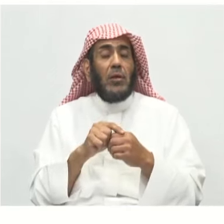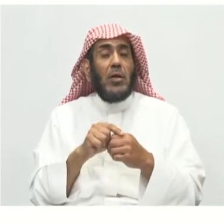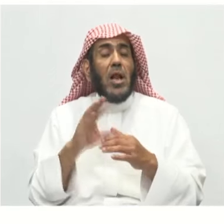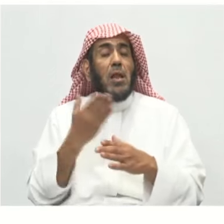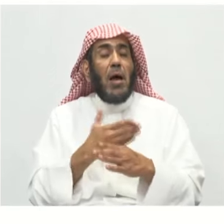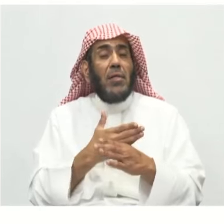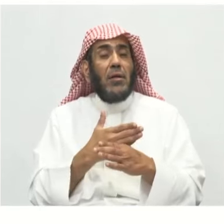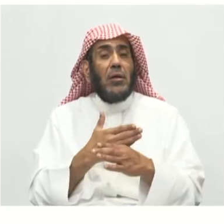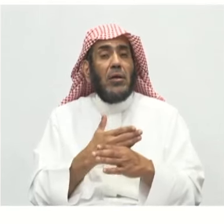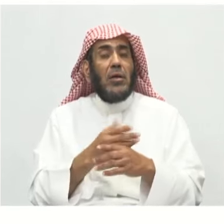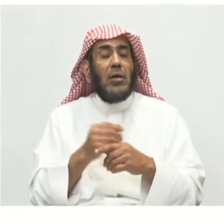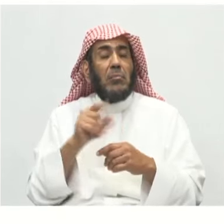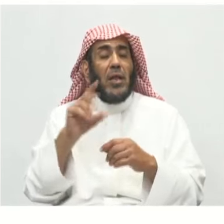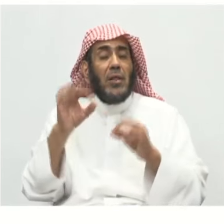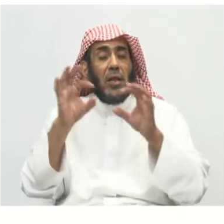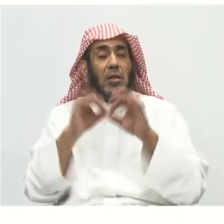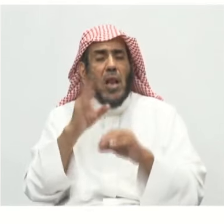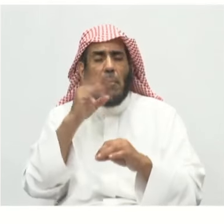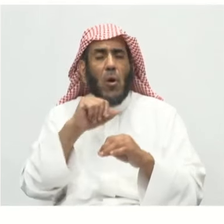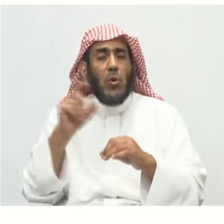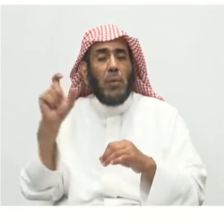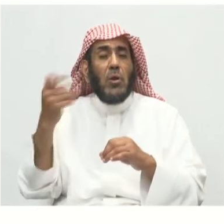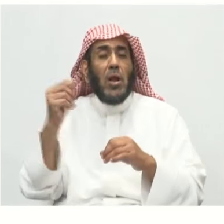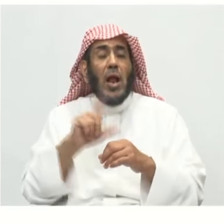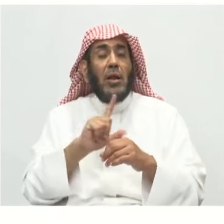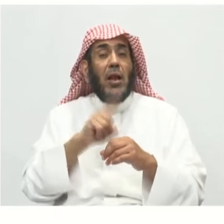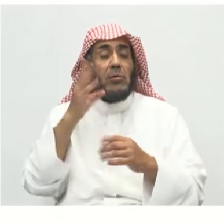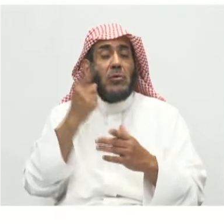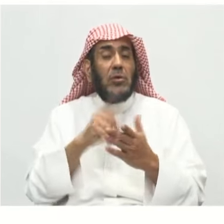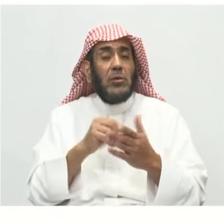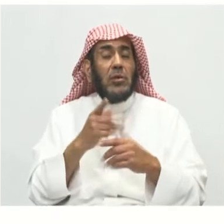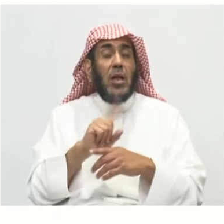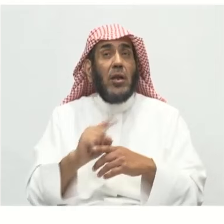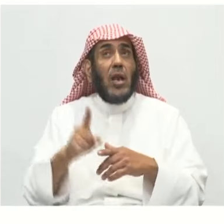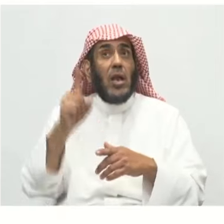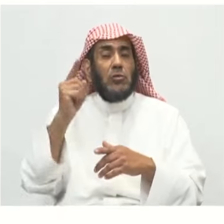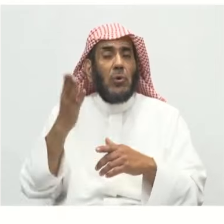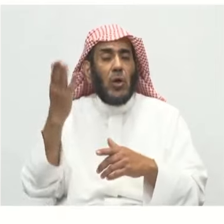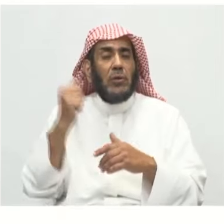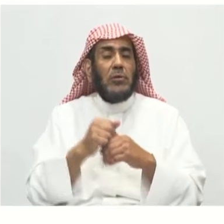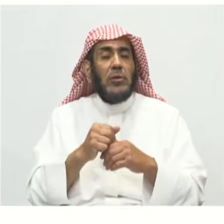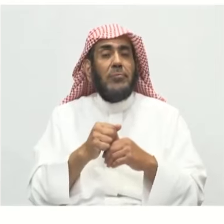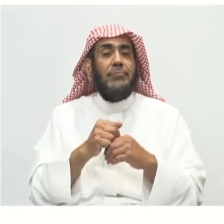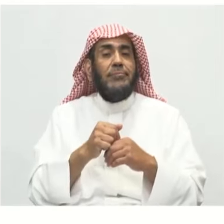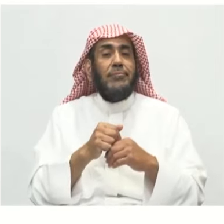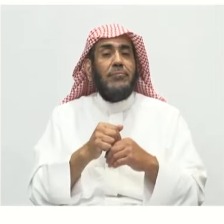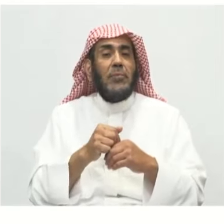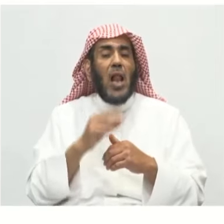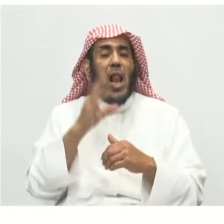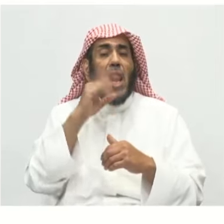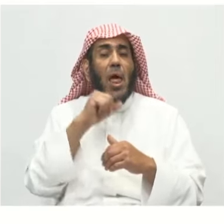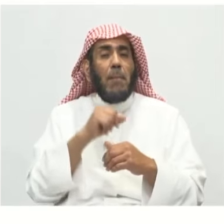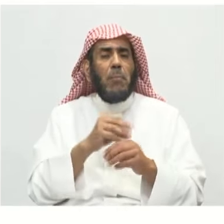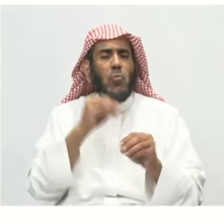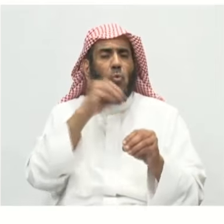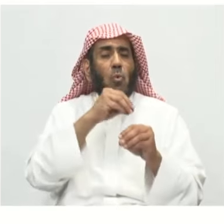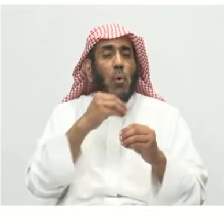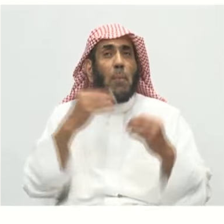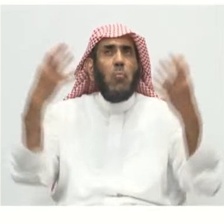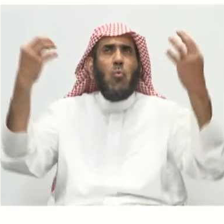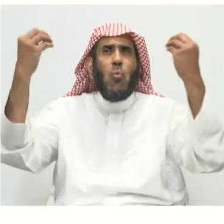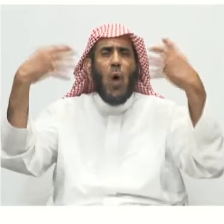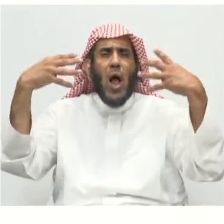لماذا يظهر لنا من خلال هذه الايات ان لقمان لم يكن نبيا لان الله هذا التعليل المناسب لان الله عز وجل لم يمتن عليه بوحي ولا